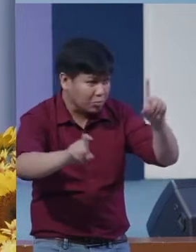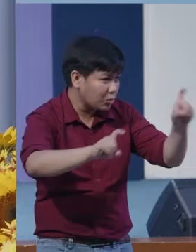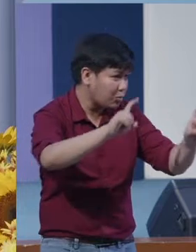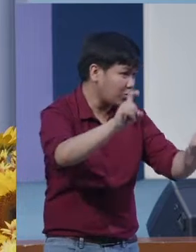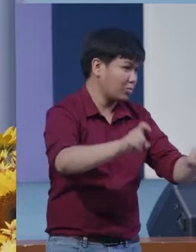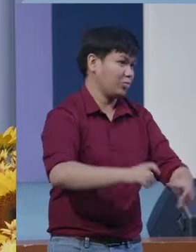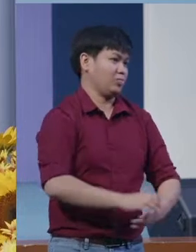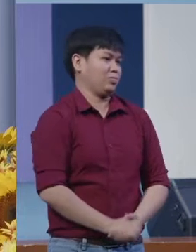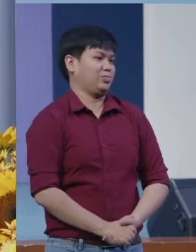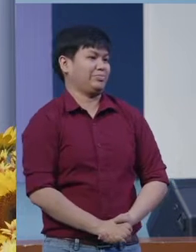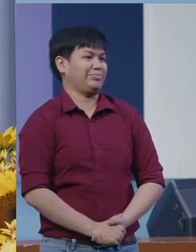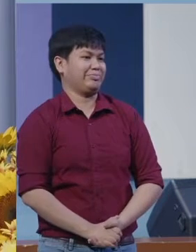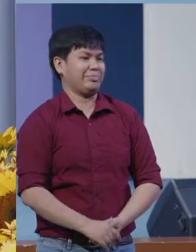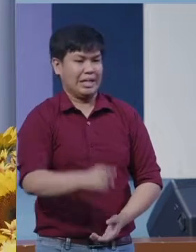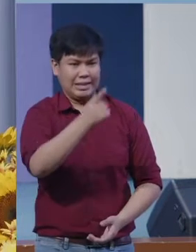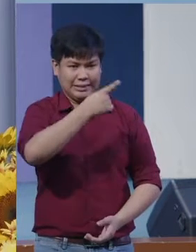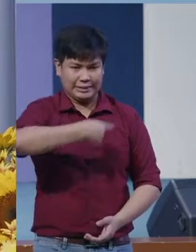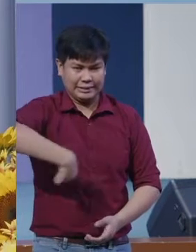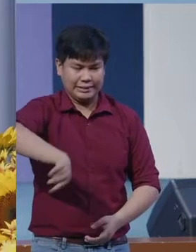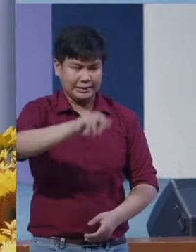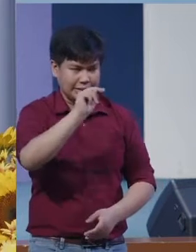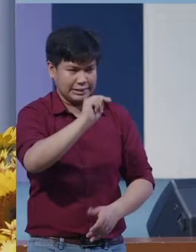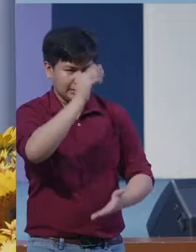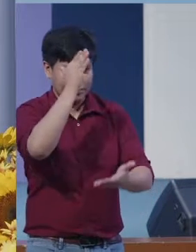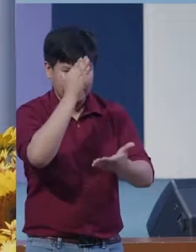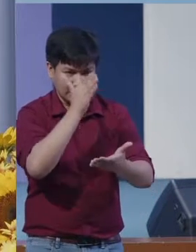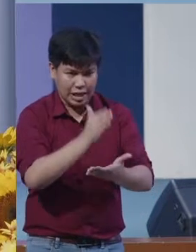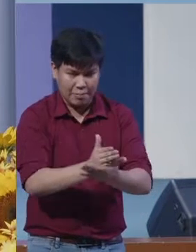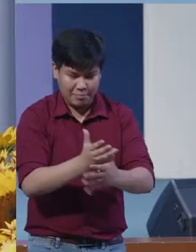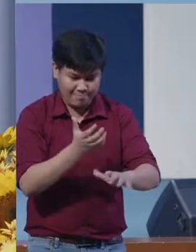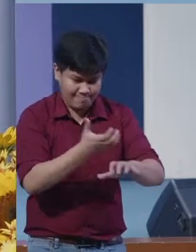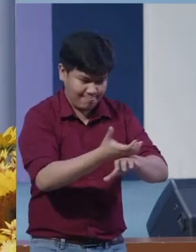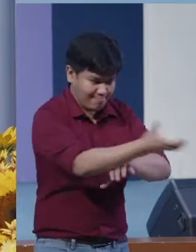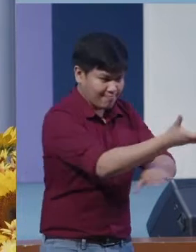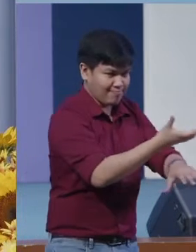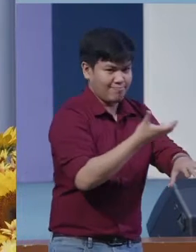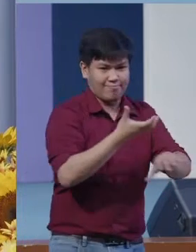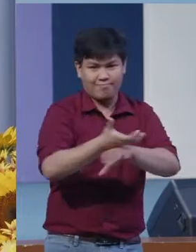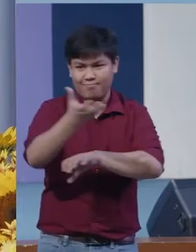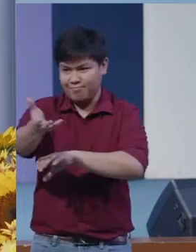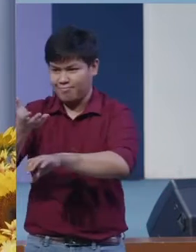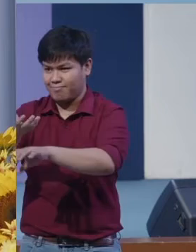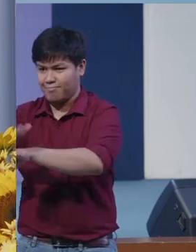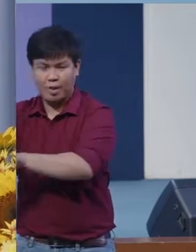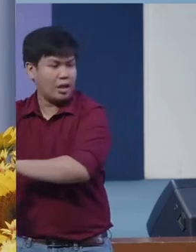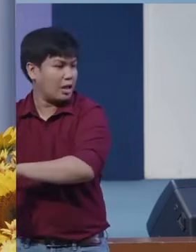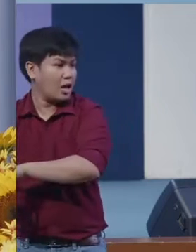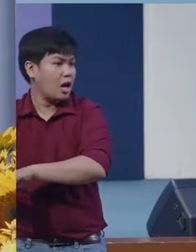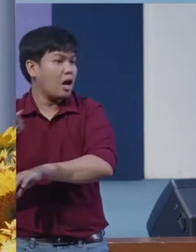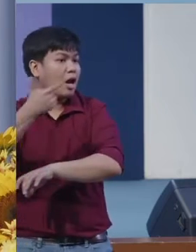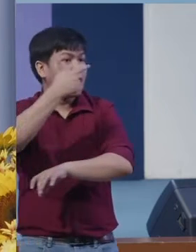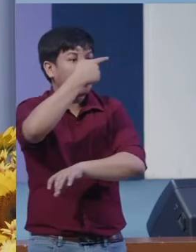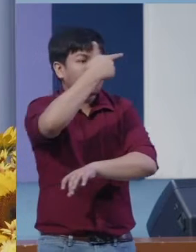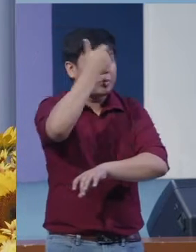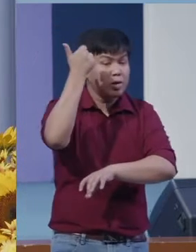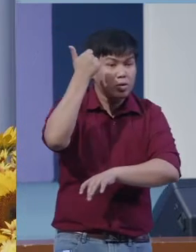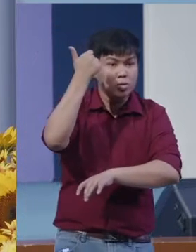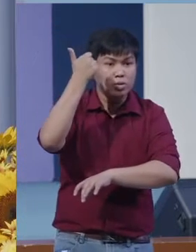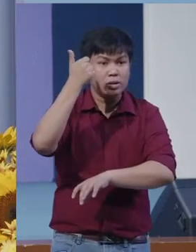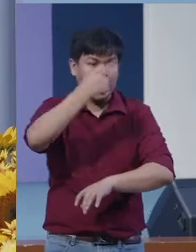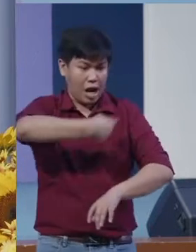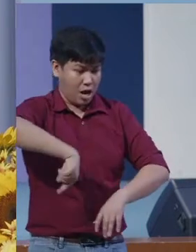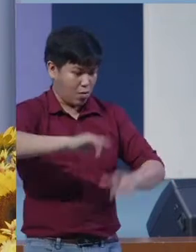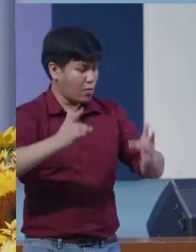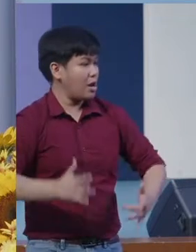Kailangan nating tigilan ang pagsasalita ng masama sa isa't isa, sapagkat dapat yun ang bunga ng isang